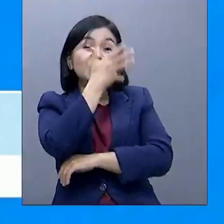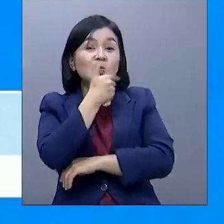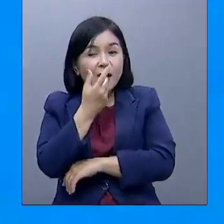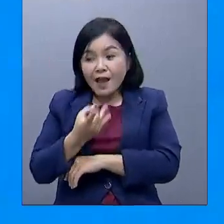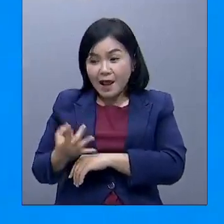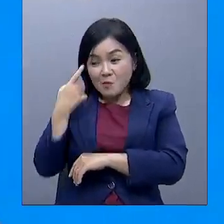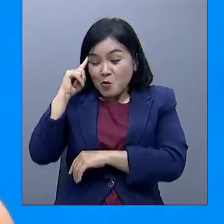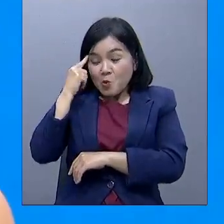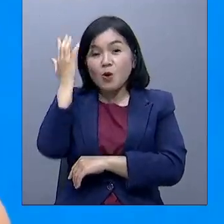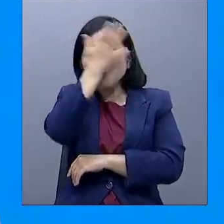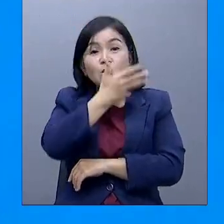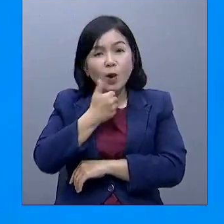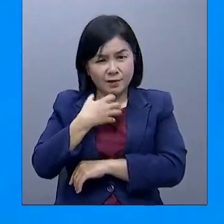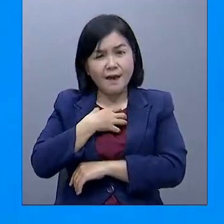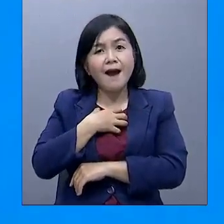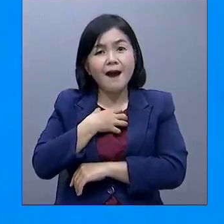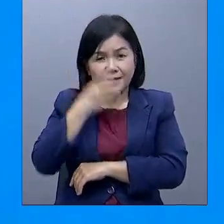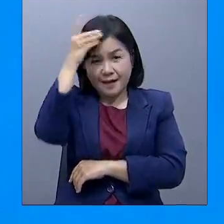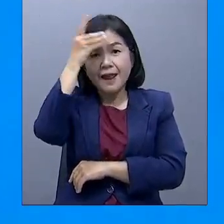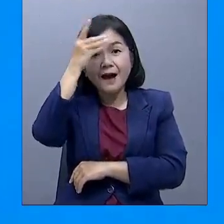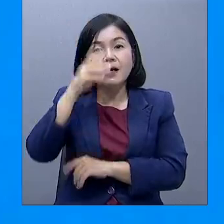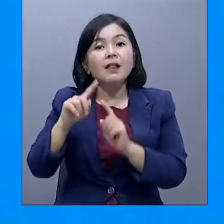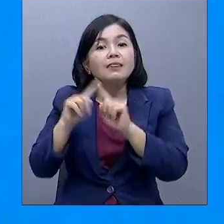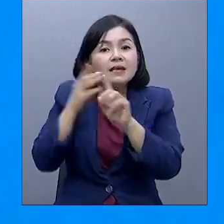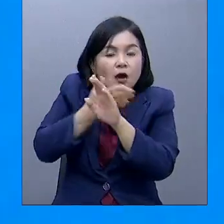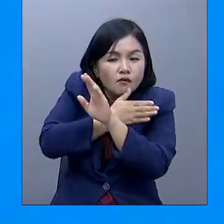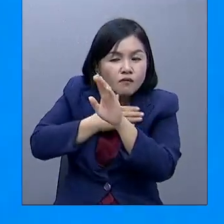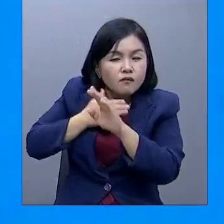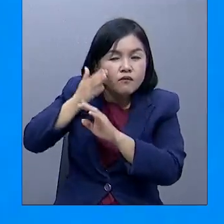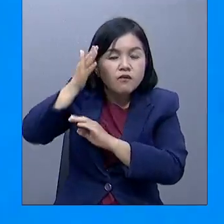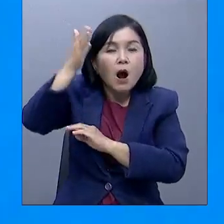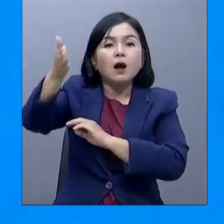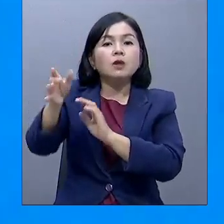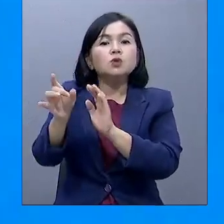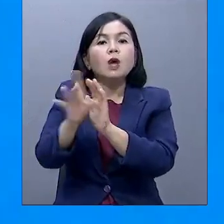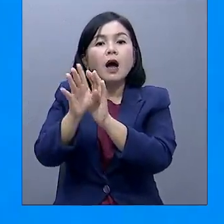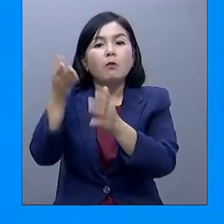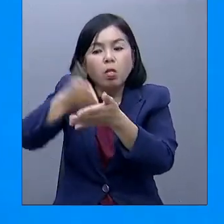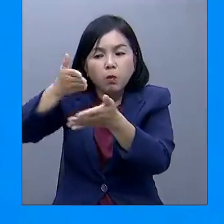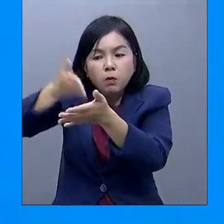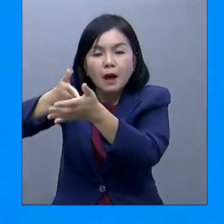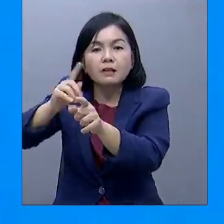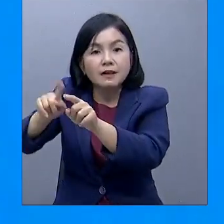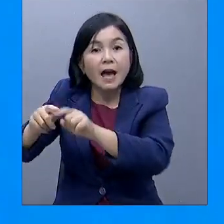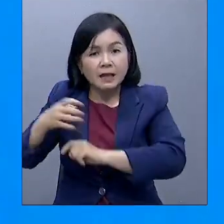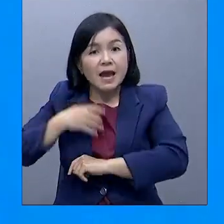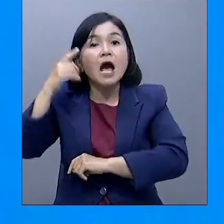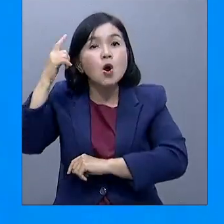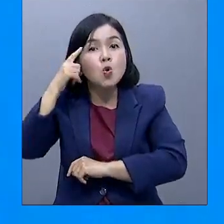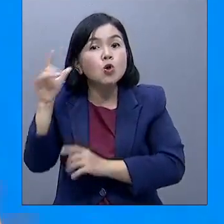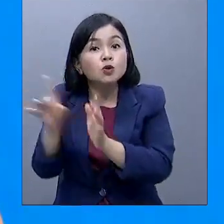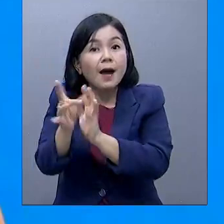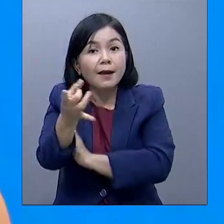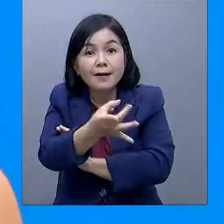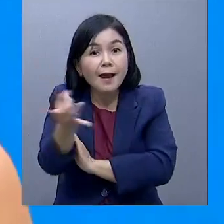มามันอยากเป็นก็เลยแต่ว่ากว่าจะไปถึงสุดท้ายเจออุปสรรคต่างๆแต่ถ้าอยากรู้ว่าสุดท้ายแล้